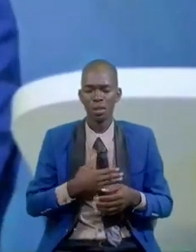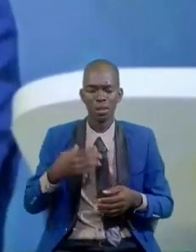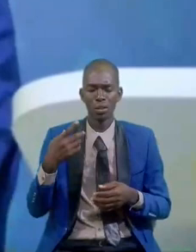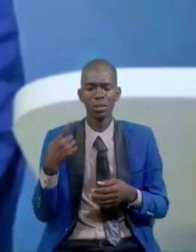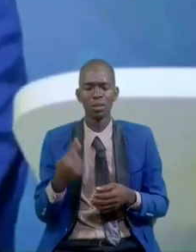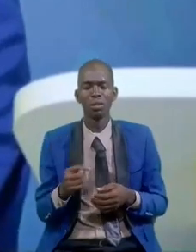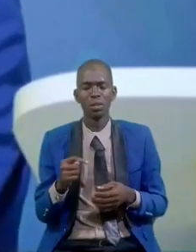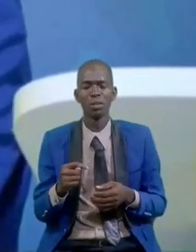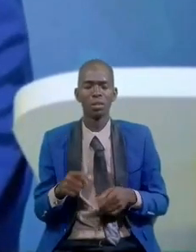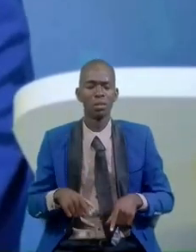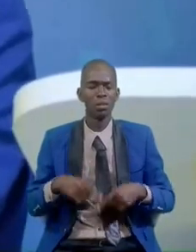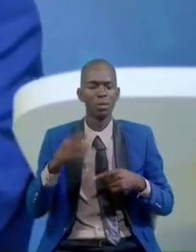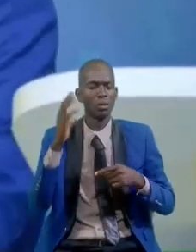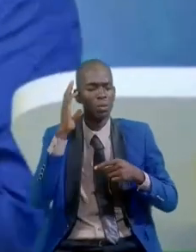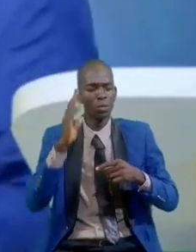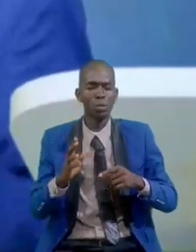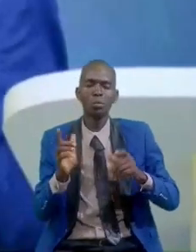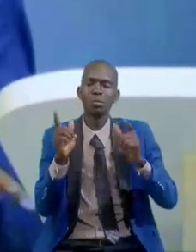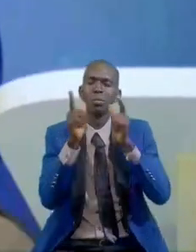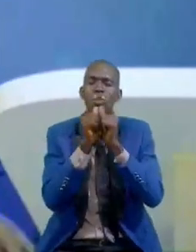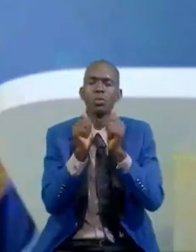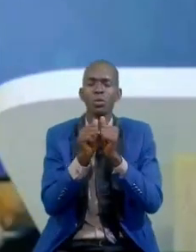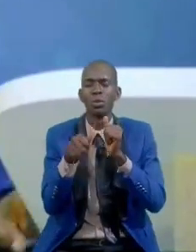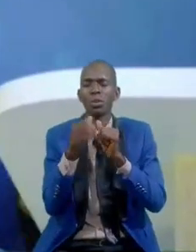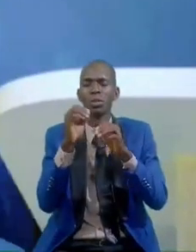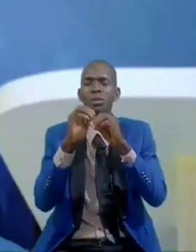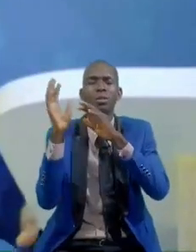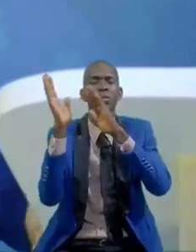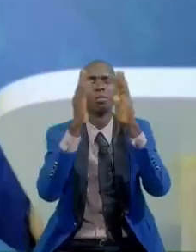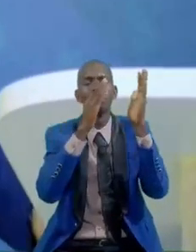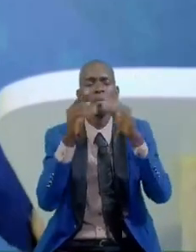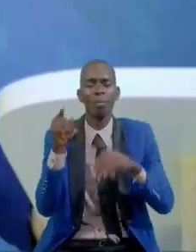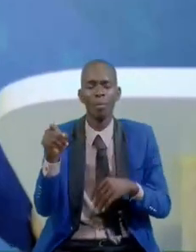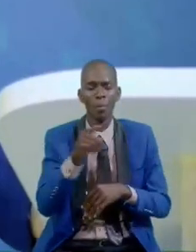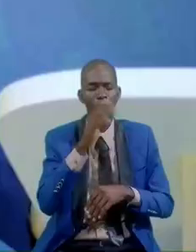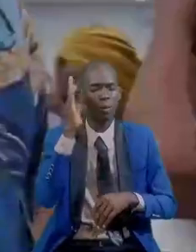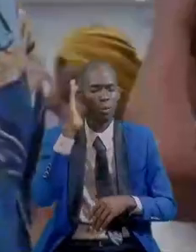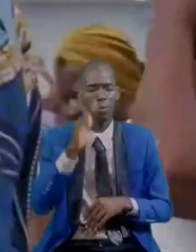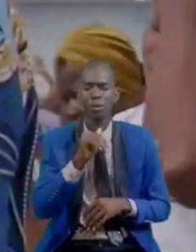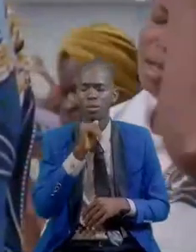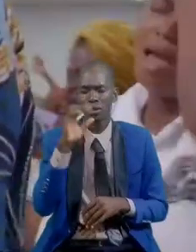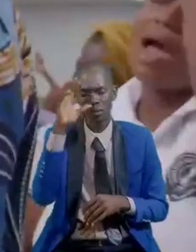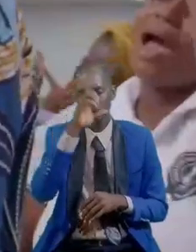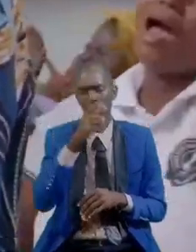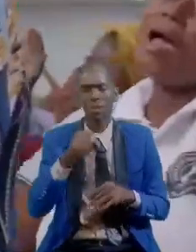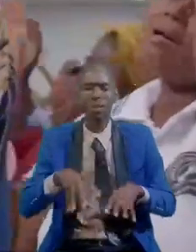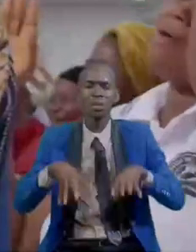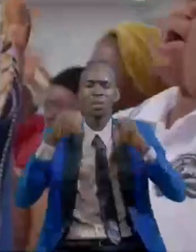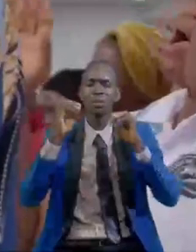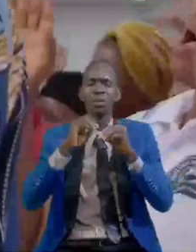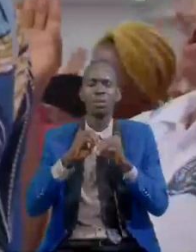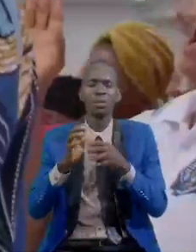seront ensemble enlevés avec eux sur les nuées, tu ne rateras pas l'enlèvement.